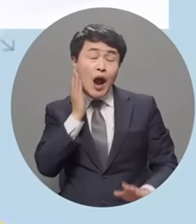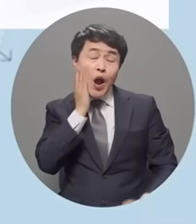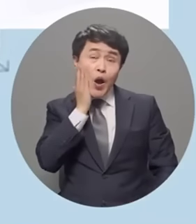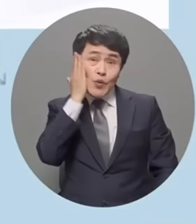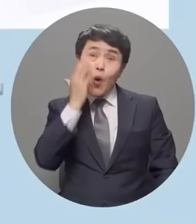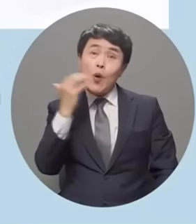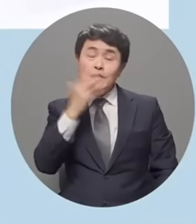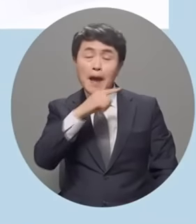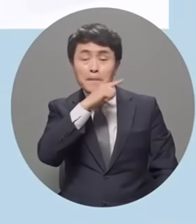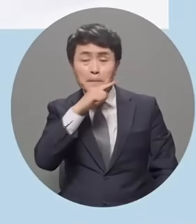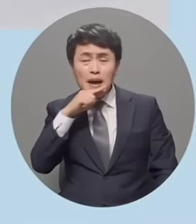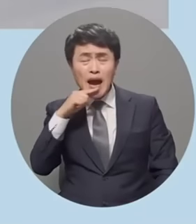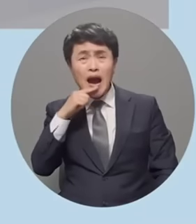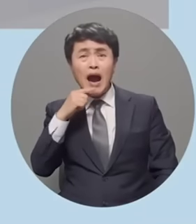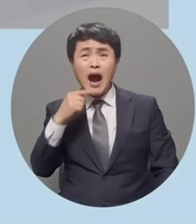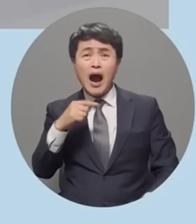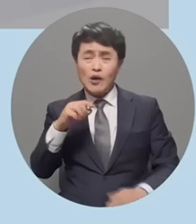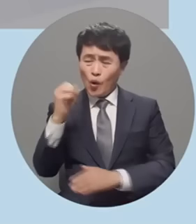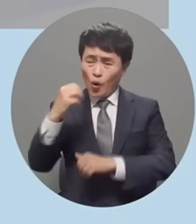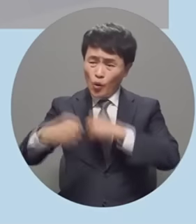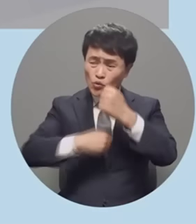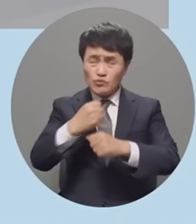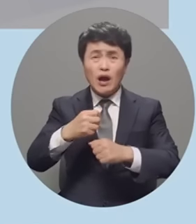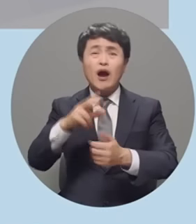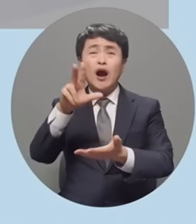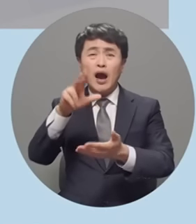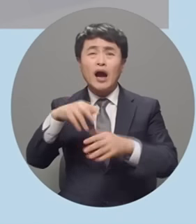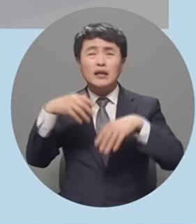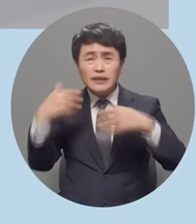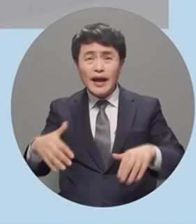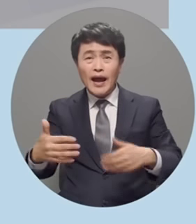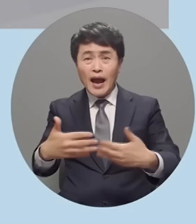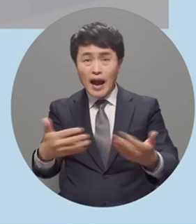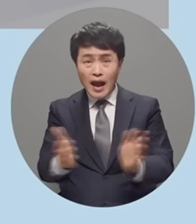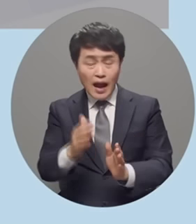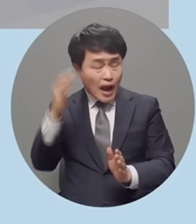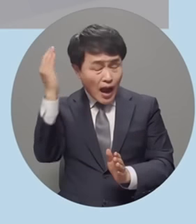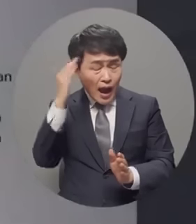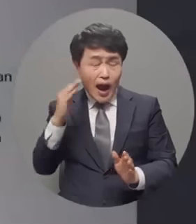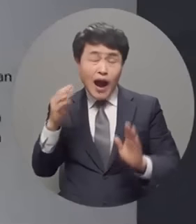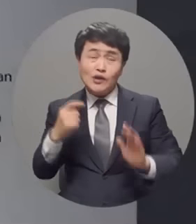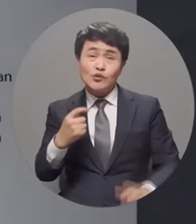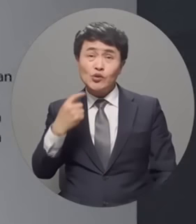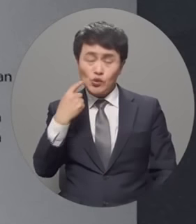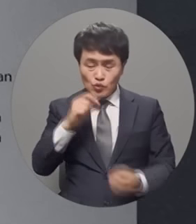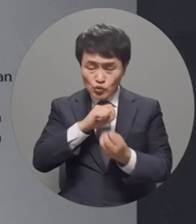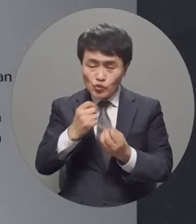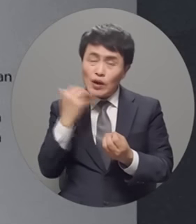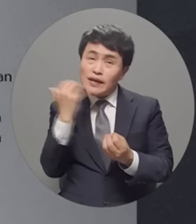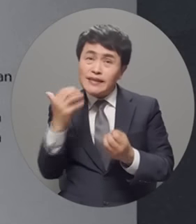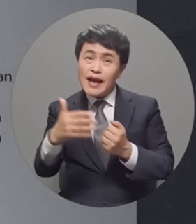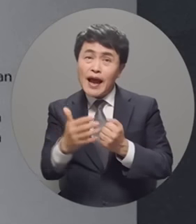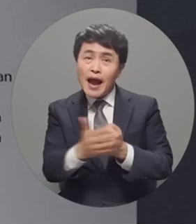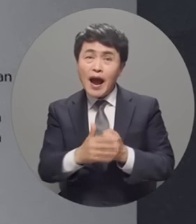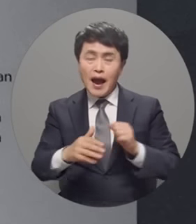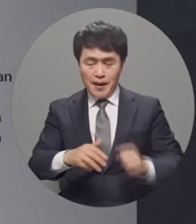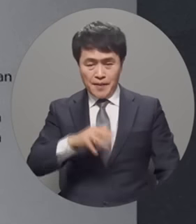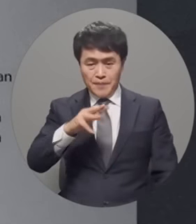자유가 열악하다는 건데 한국엔 문제 있음 단계인 주황색이 칠해져 있습니다. 순위로는 180개 나라